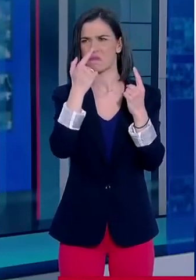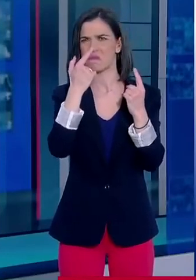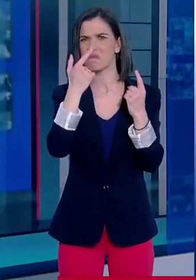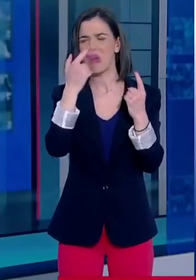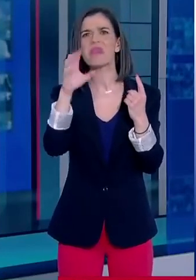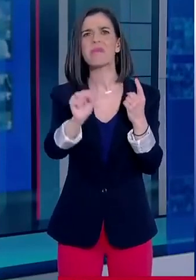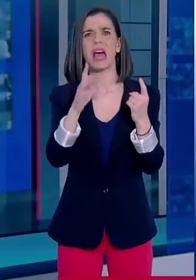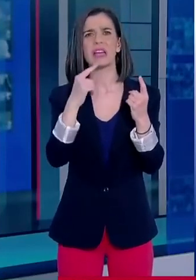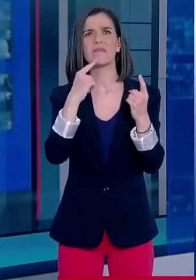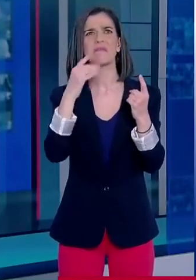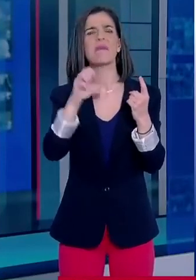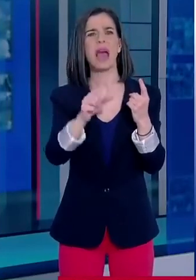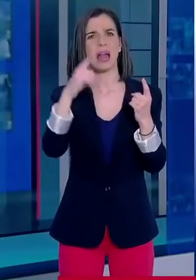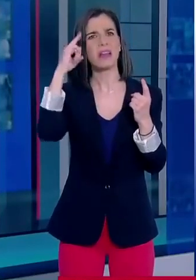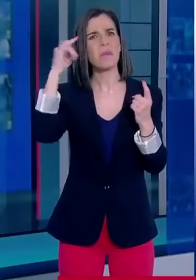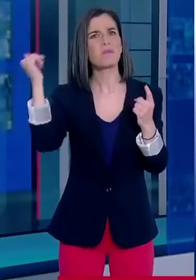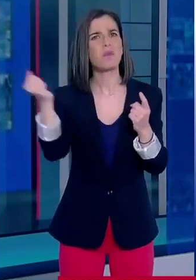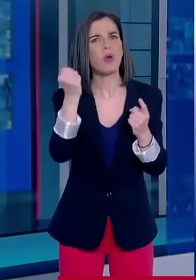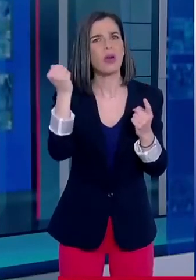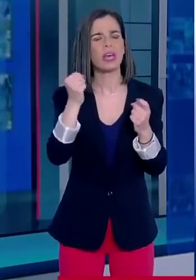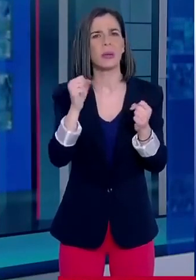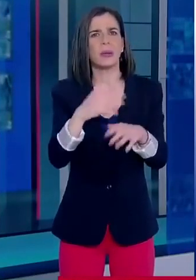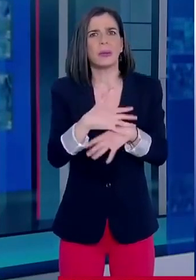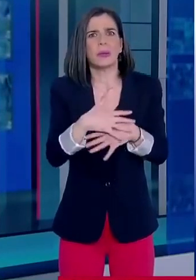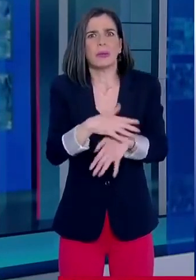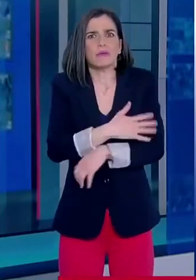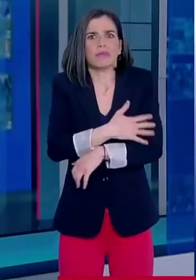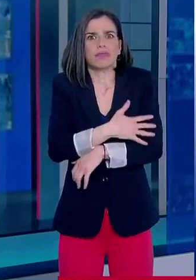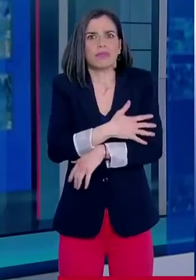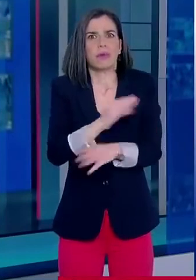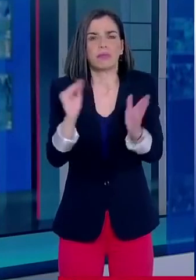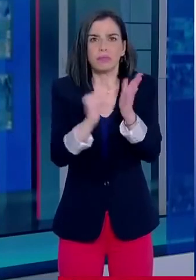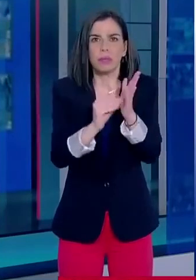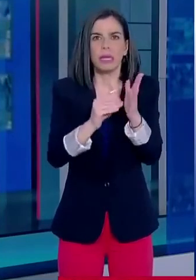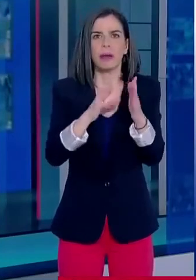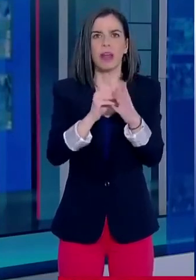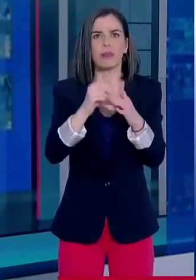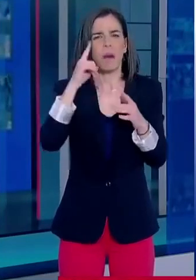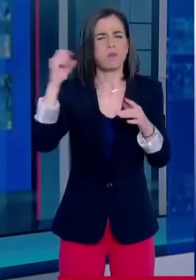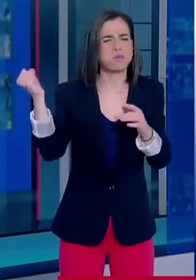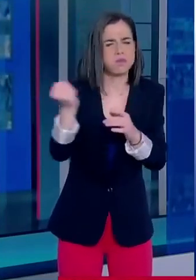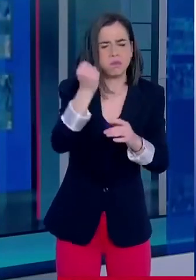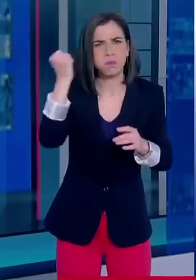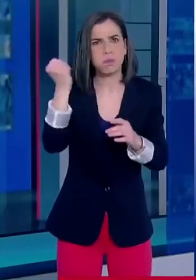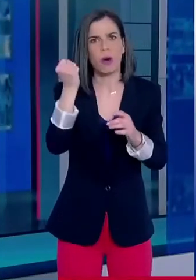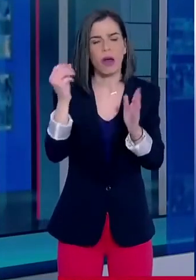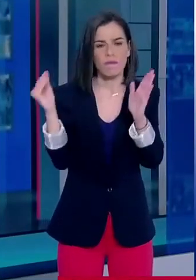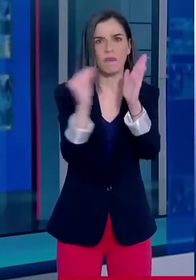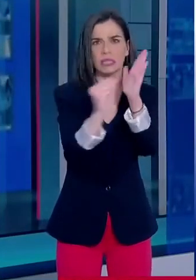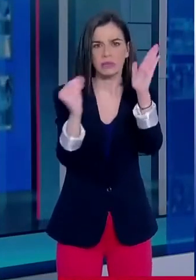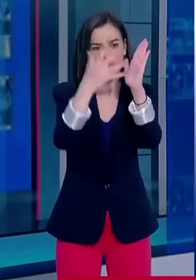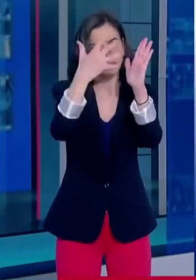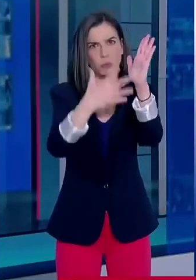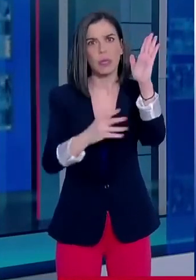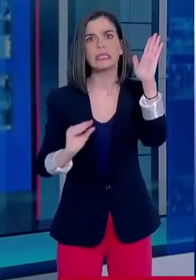ή τον πονοκέφαλο ή τα ρίγη ή τις έντονες μυαλγίες, προσπαθώντας να καλύψει το φάσμα,